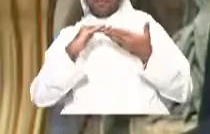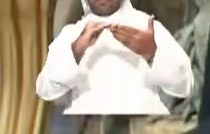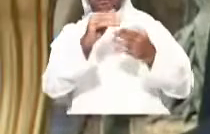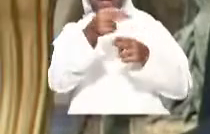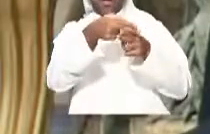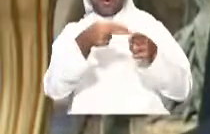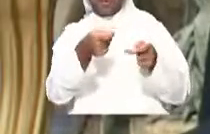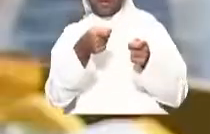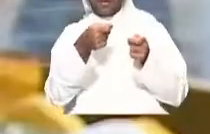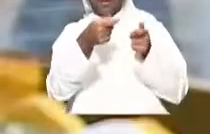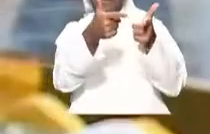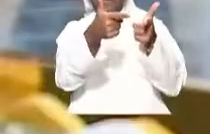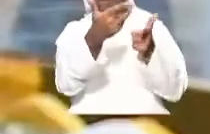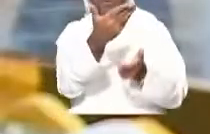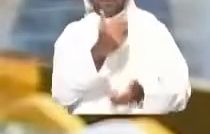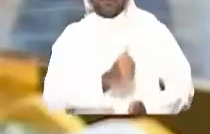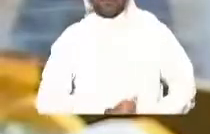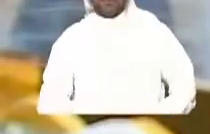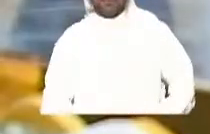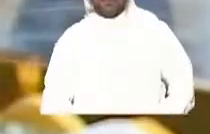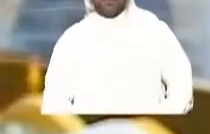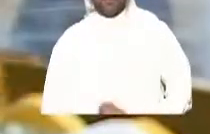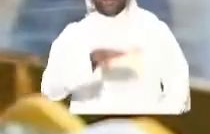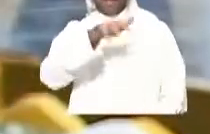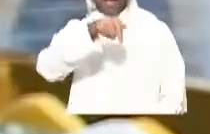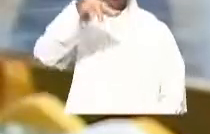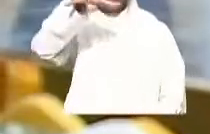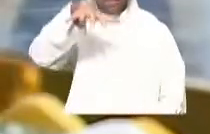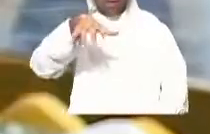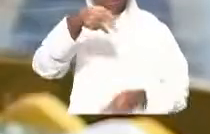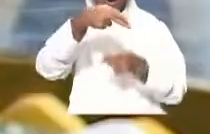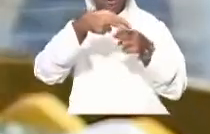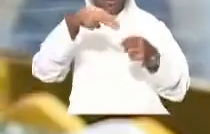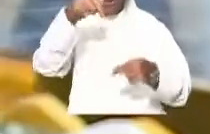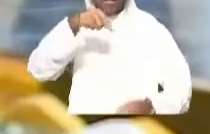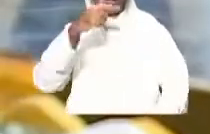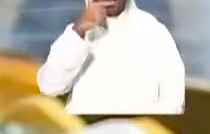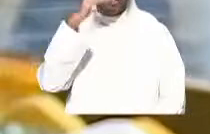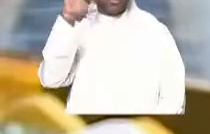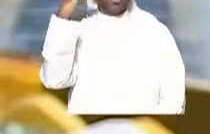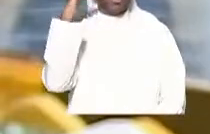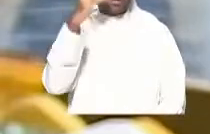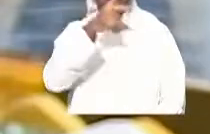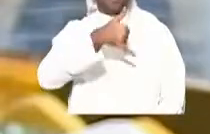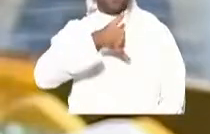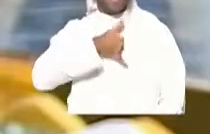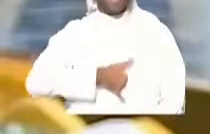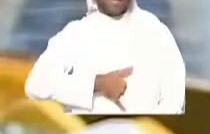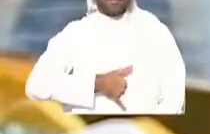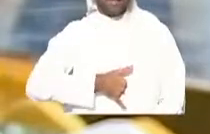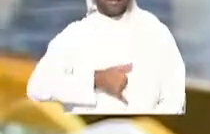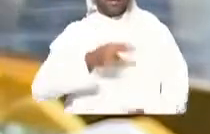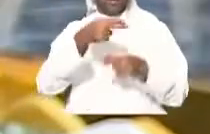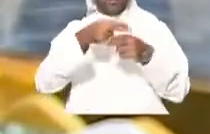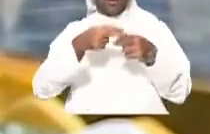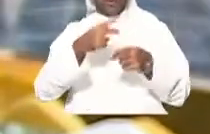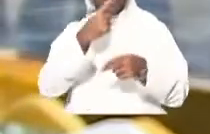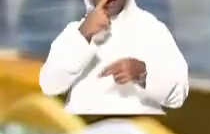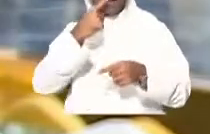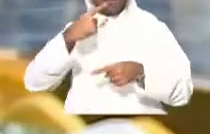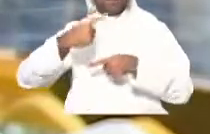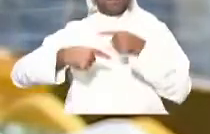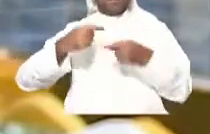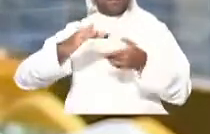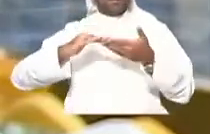اليمنية. تمكين الشباب مهنيا وفنيا بدعم وتمويل الجمعية الكويتية للإغاثة وتنفيذ